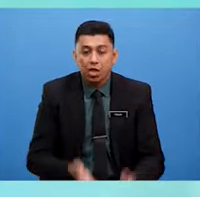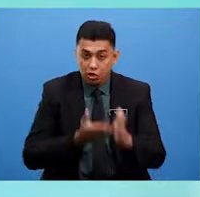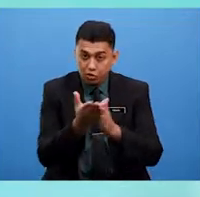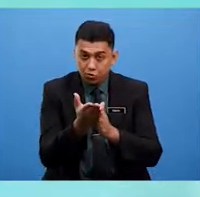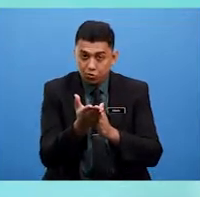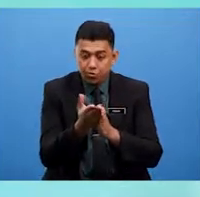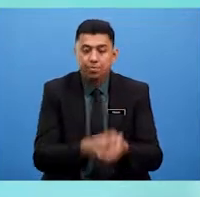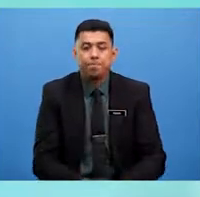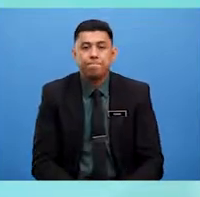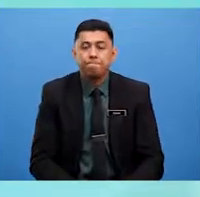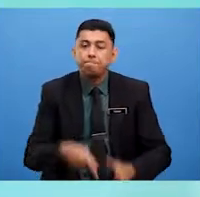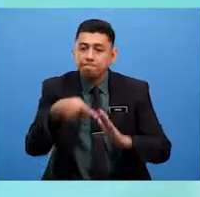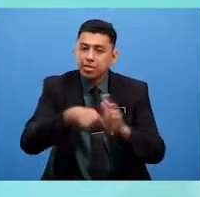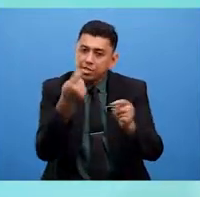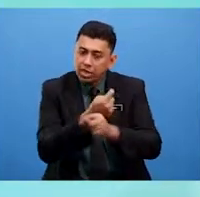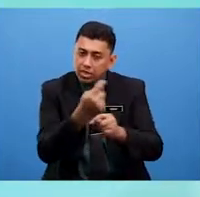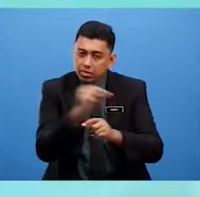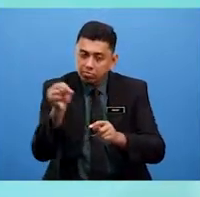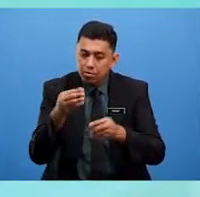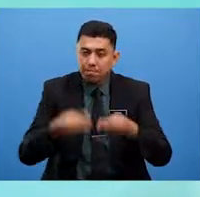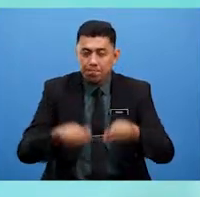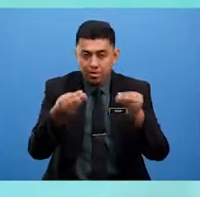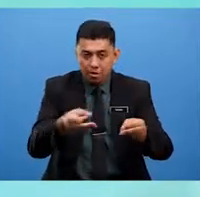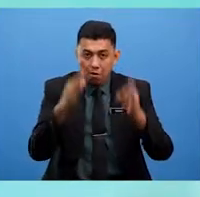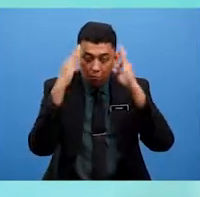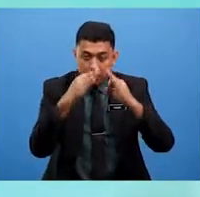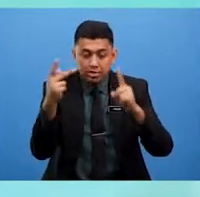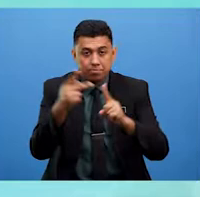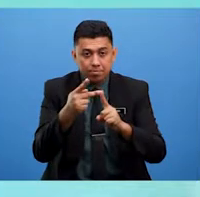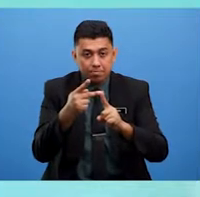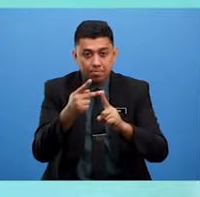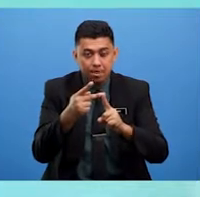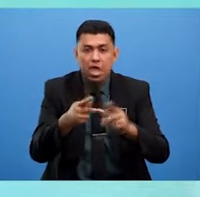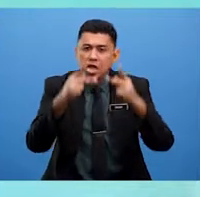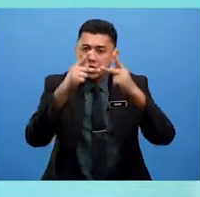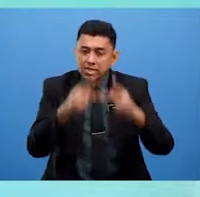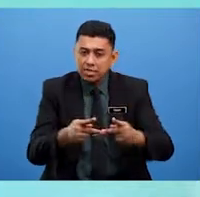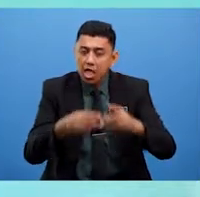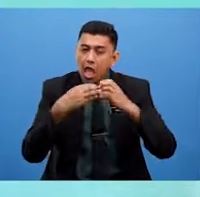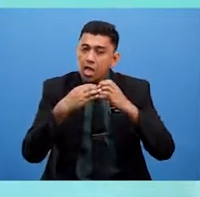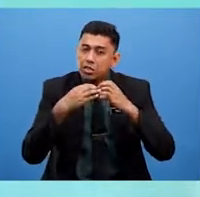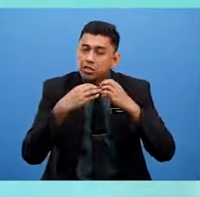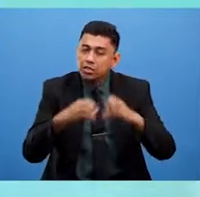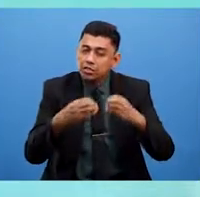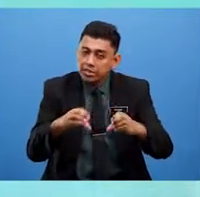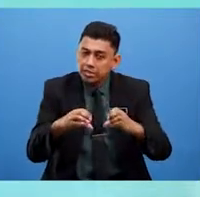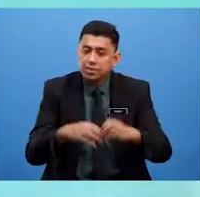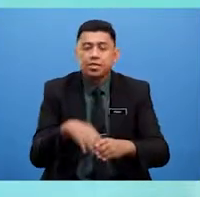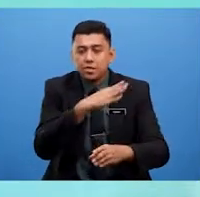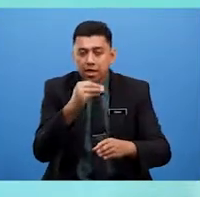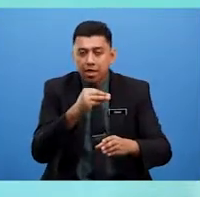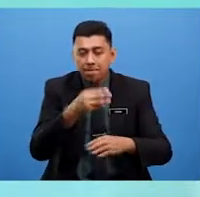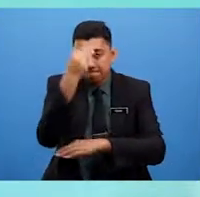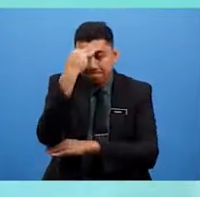Seterusnya bagi subfasa pertandingan pula memberi tumpuan kepada pengekalan kecergasan dan